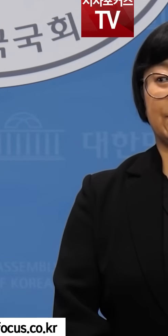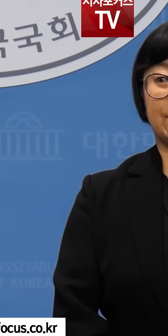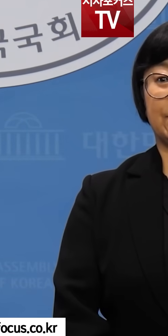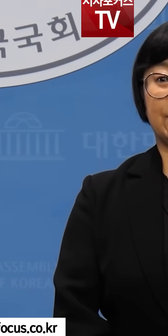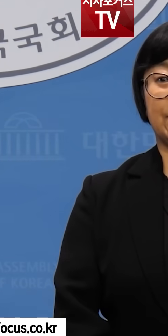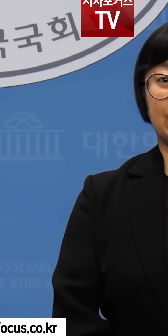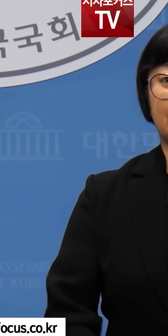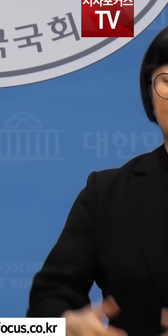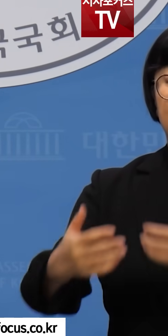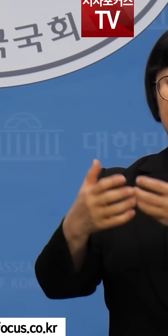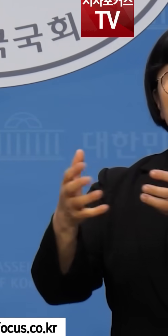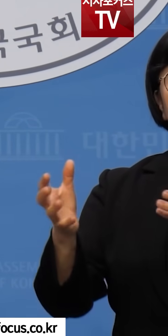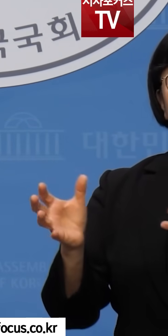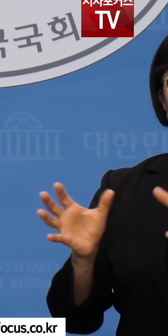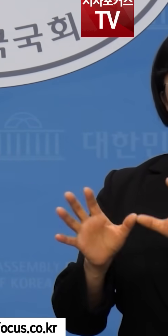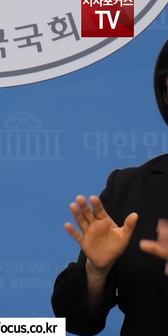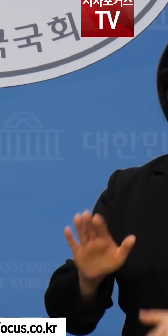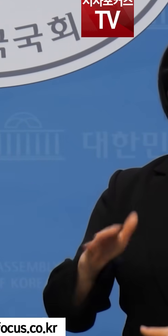우리 당은 저에게